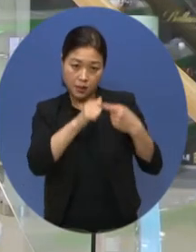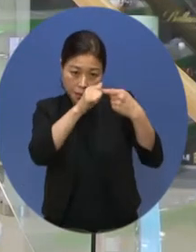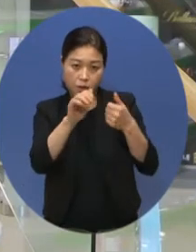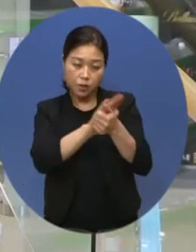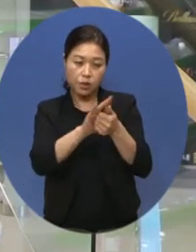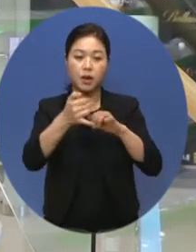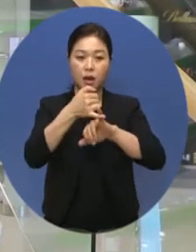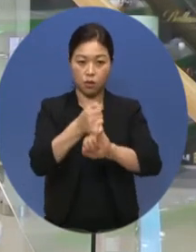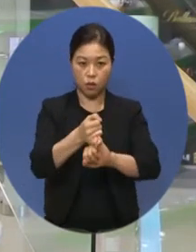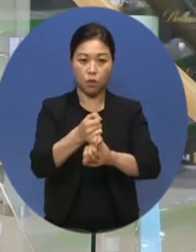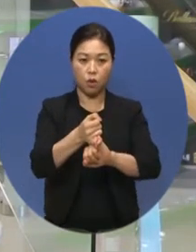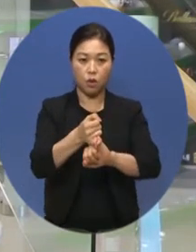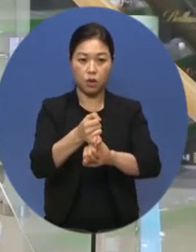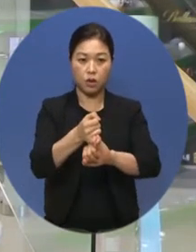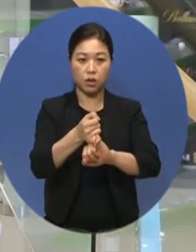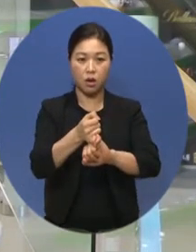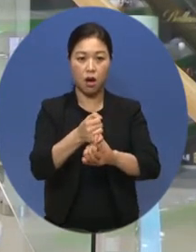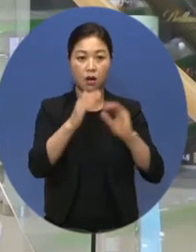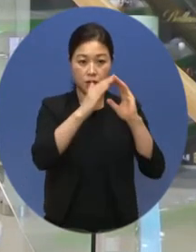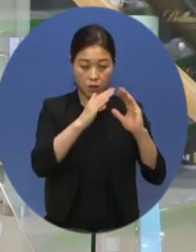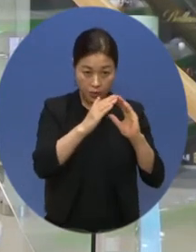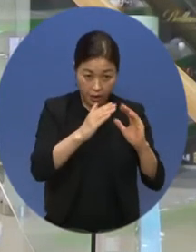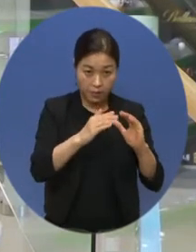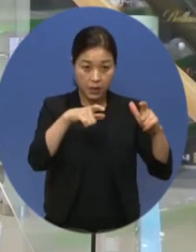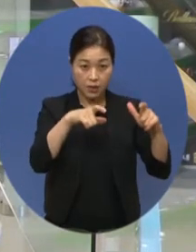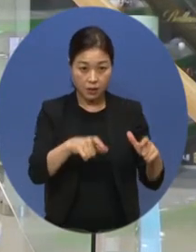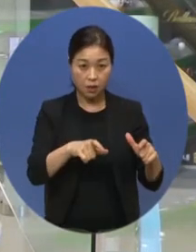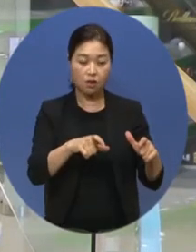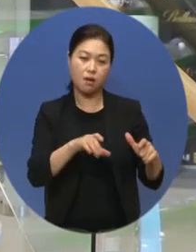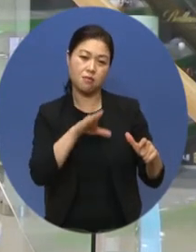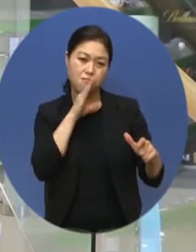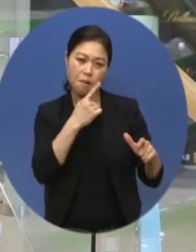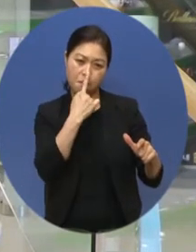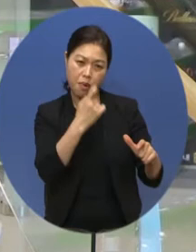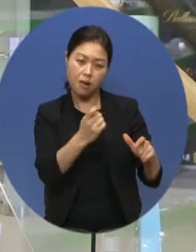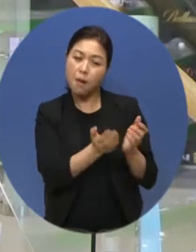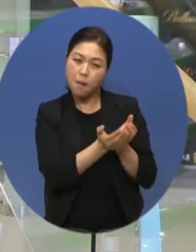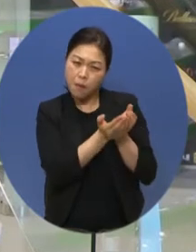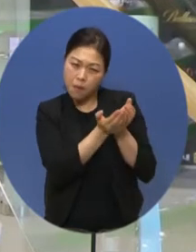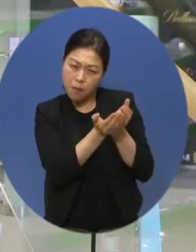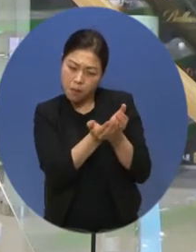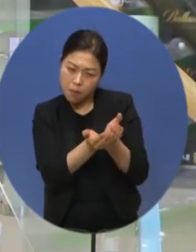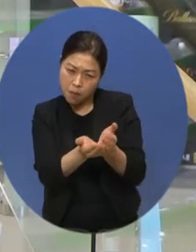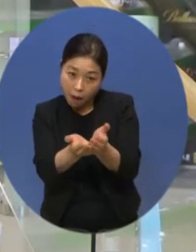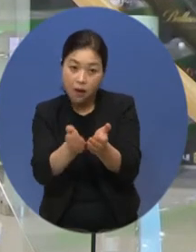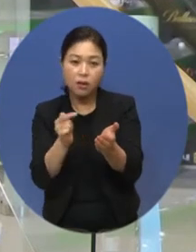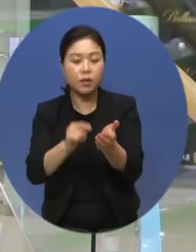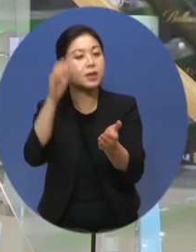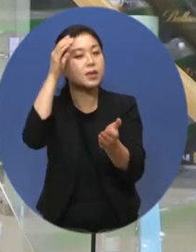제공을 약속하며 전남권 명품 카페리로 자리매김할 것으로 기대하고 있습니다.